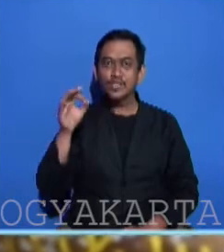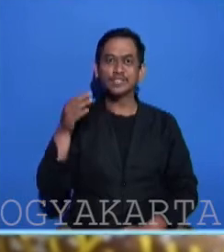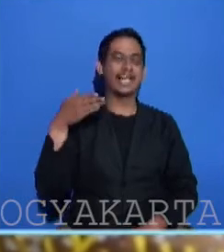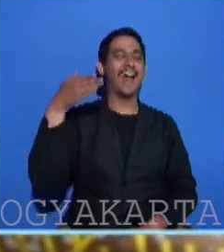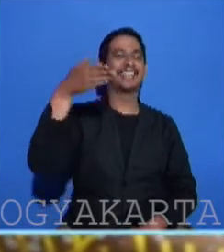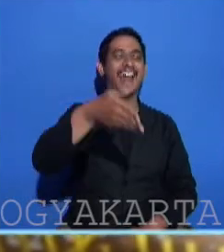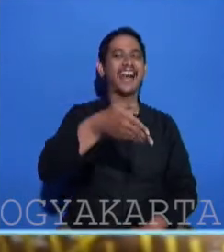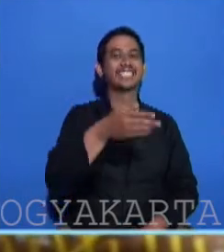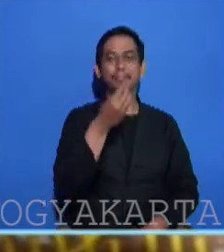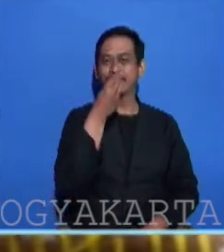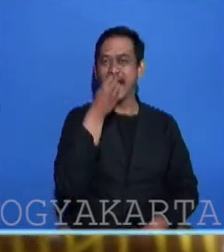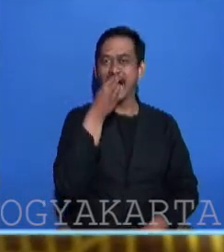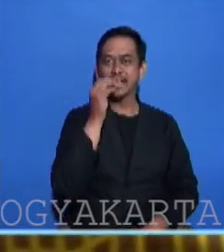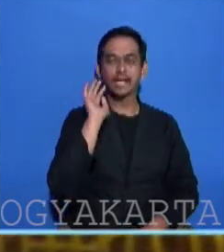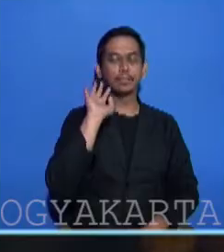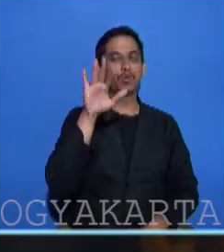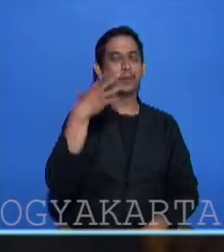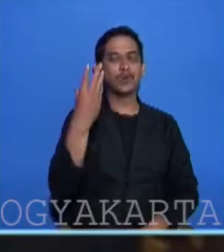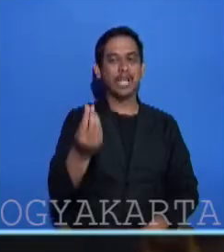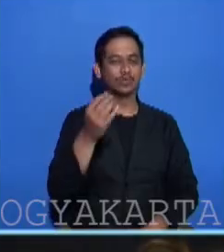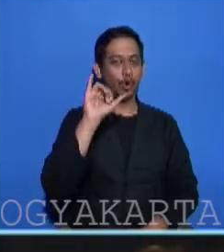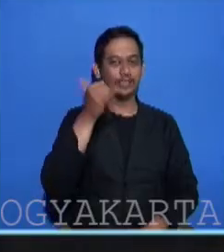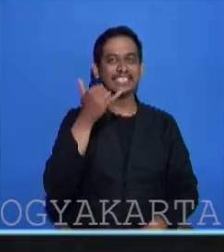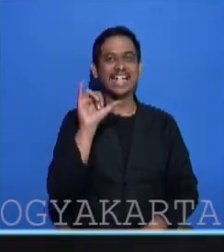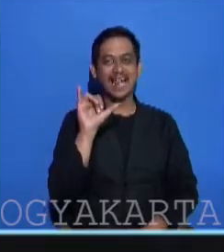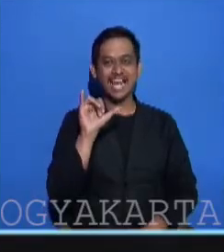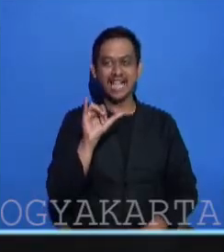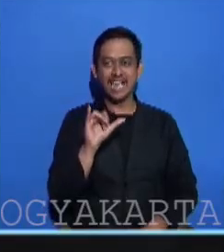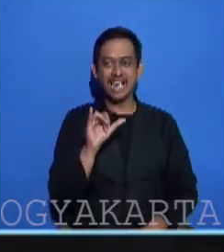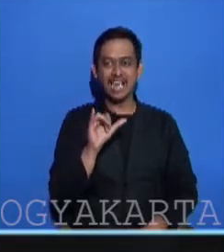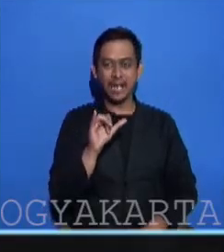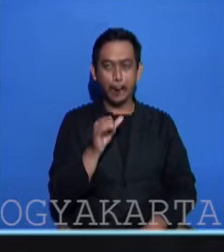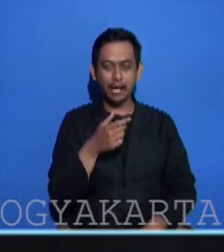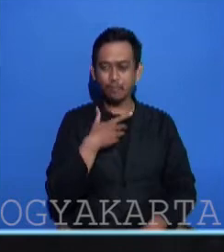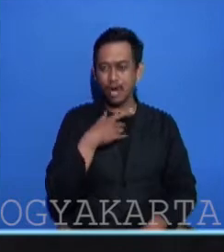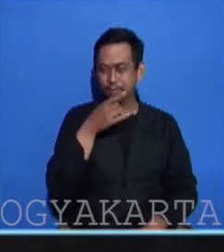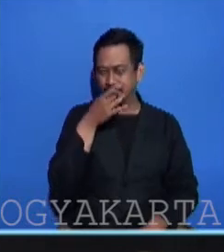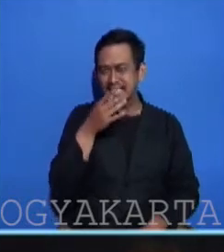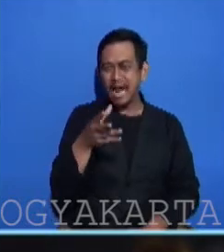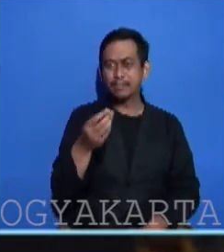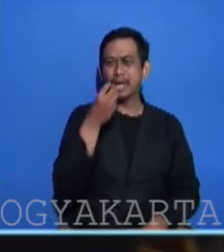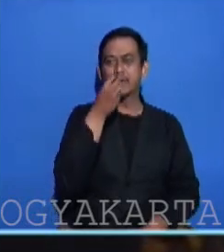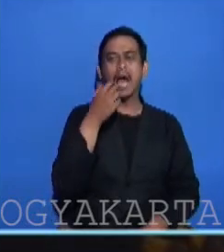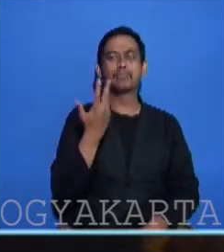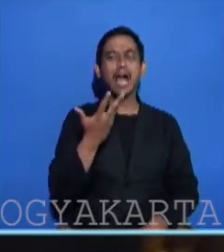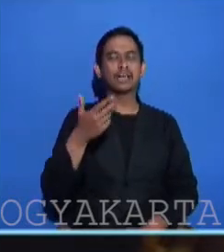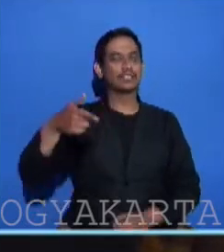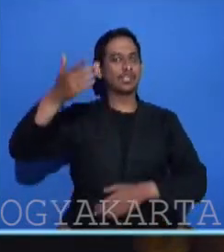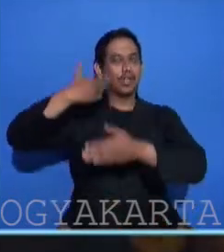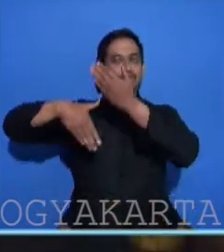mudik ke Jogja kali ini Mas mau kasih tahu referensi kuliner legendaris di Kabupaten Bantul